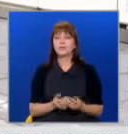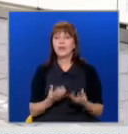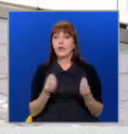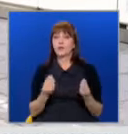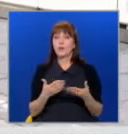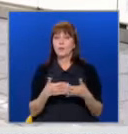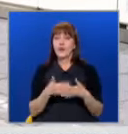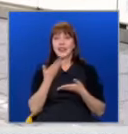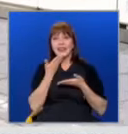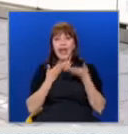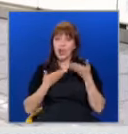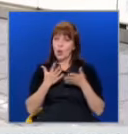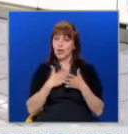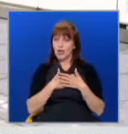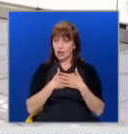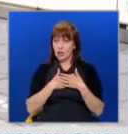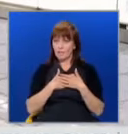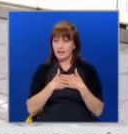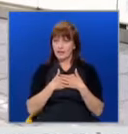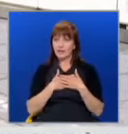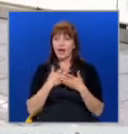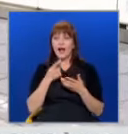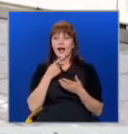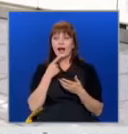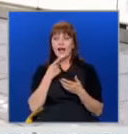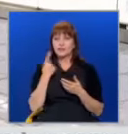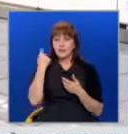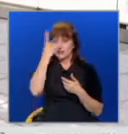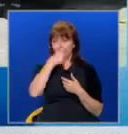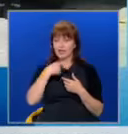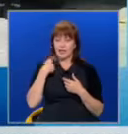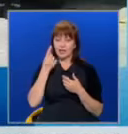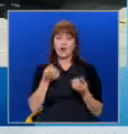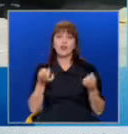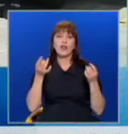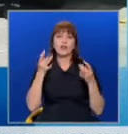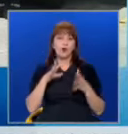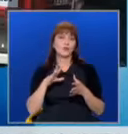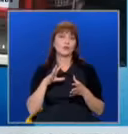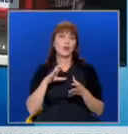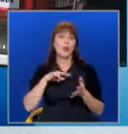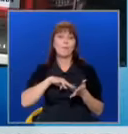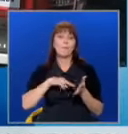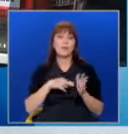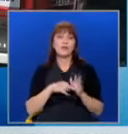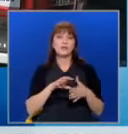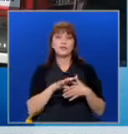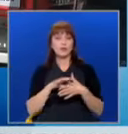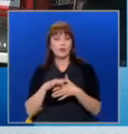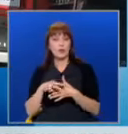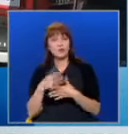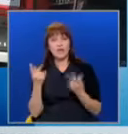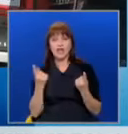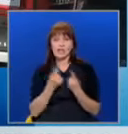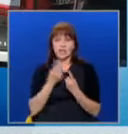Добър вечер. Диалог имат, дори нещо повече. Казват, че в лицето на новото политическо ръководство на МВР срещат разбиране, както